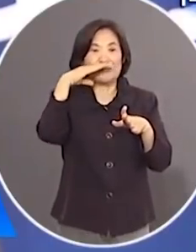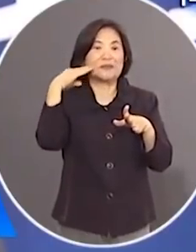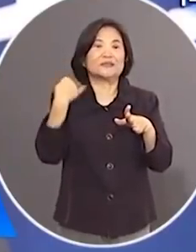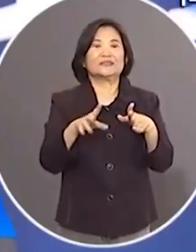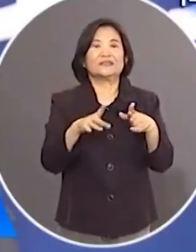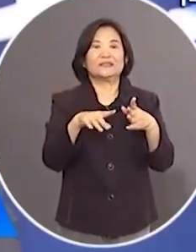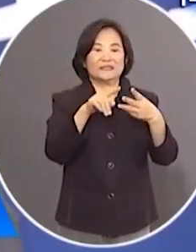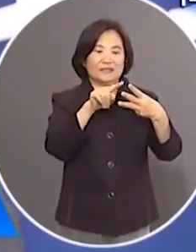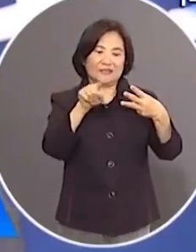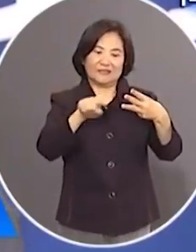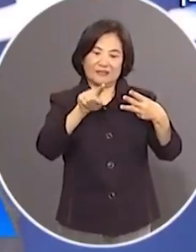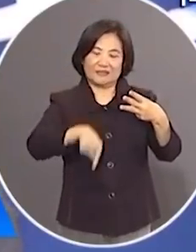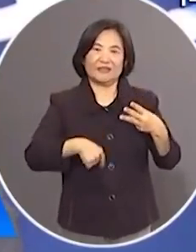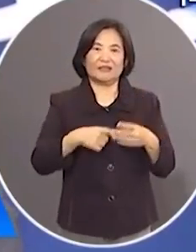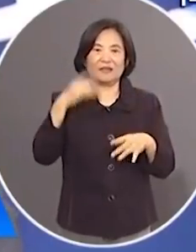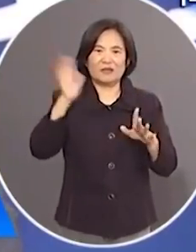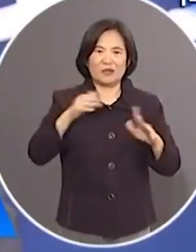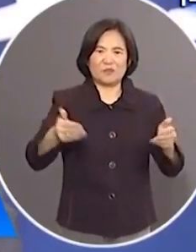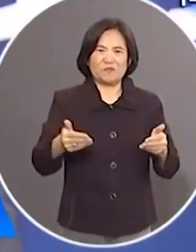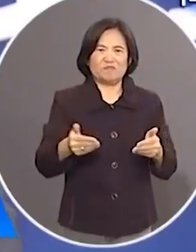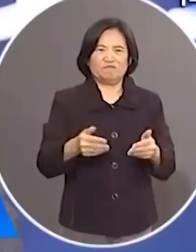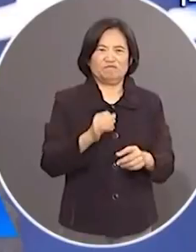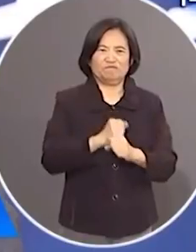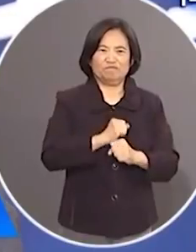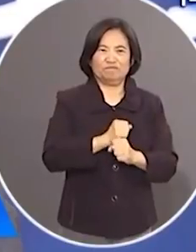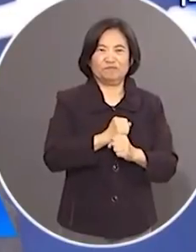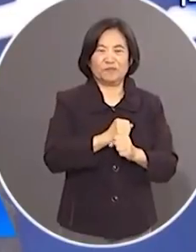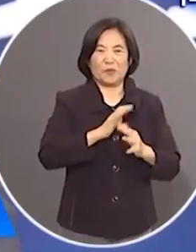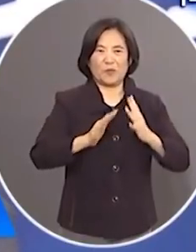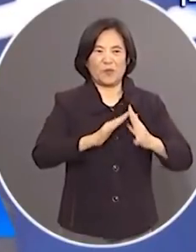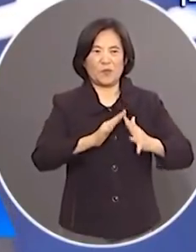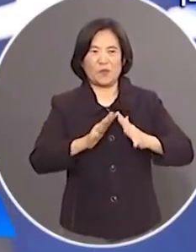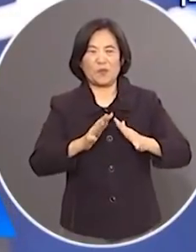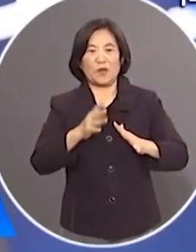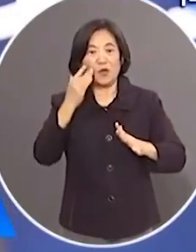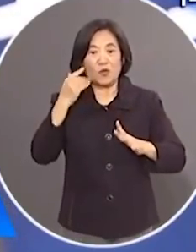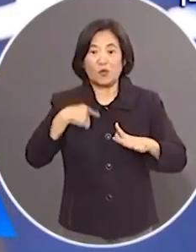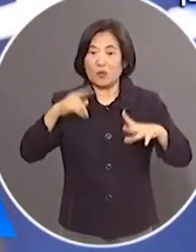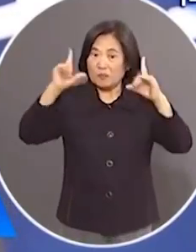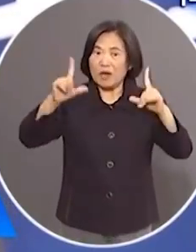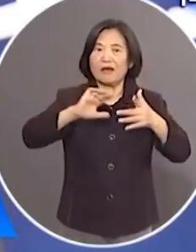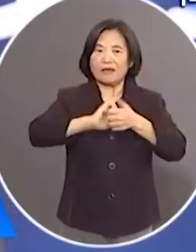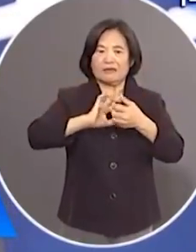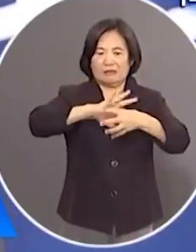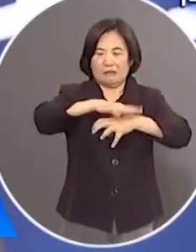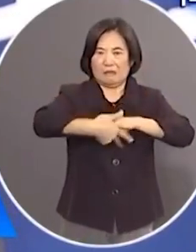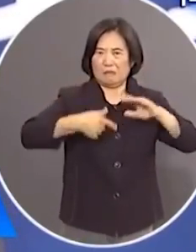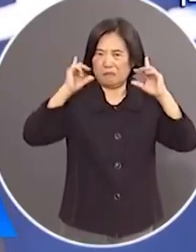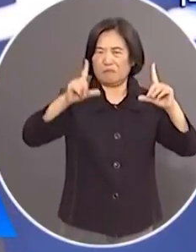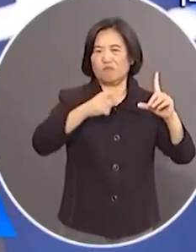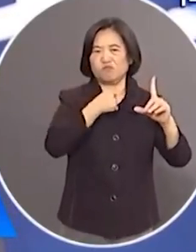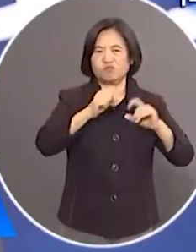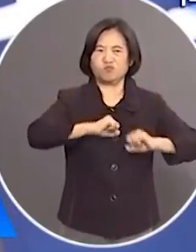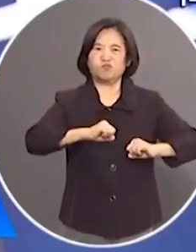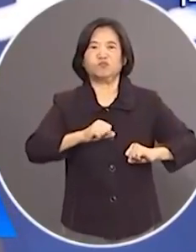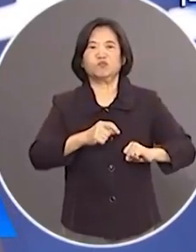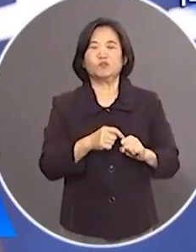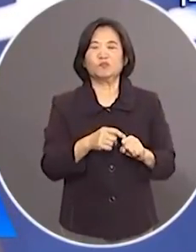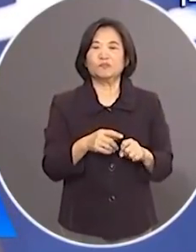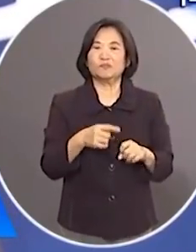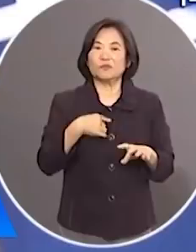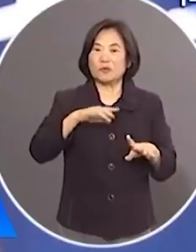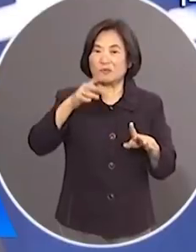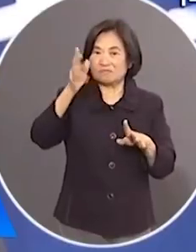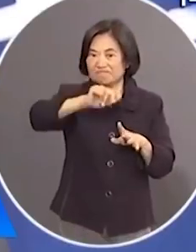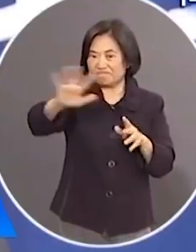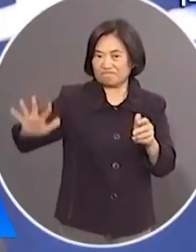统，我就是要带出来带大家组国家队打世界杯。我要带大家